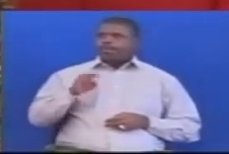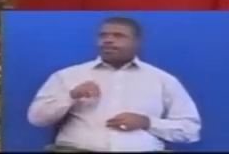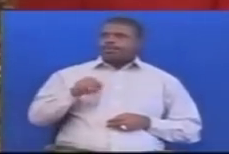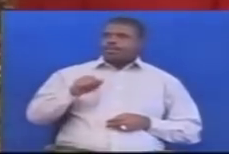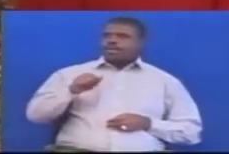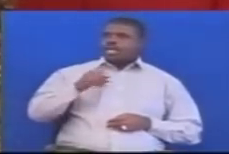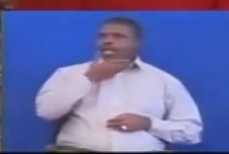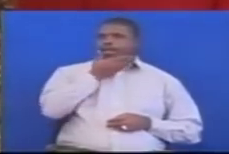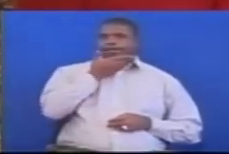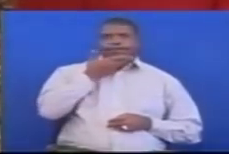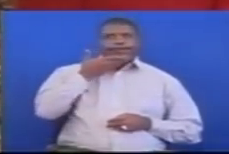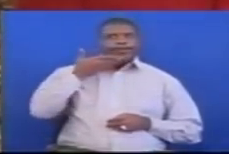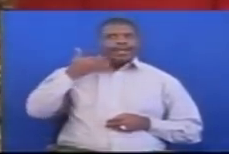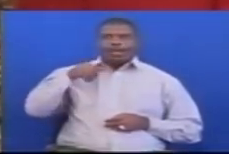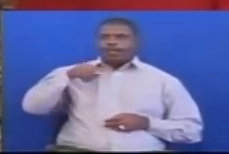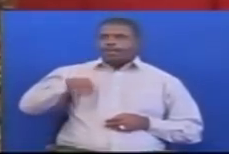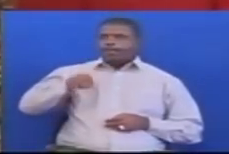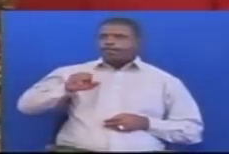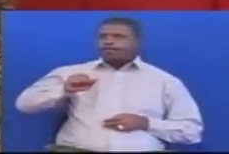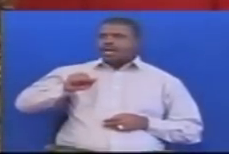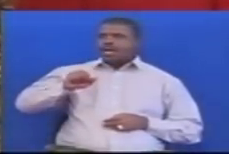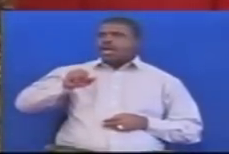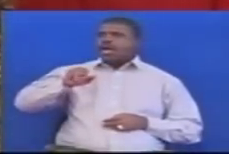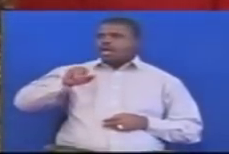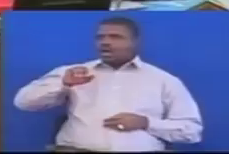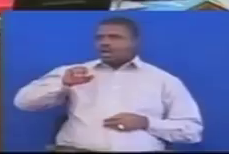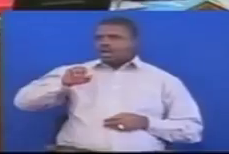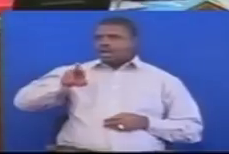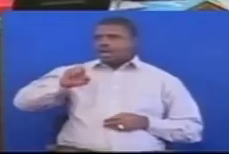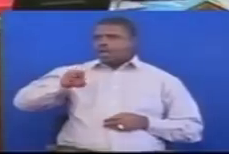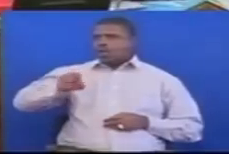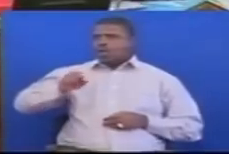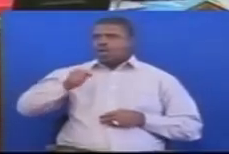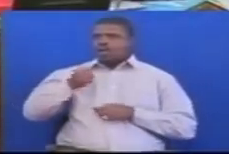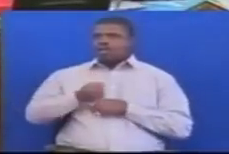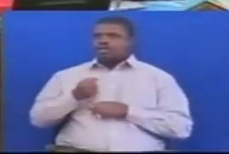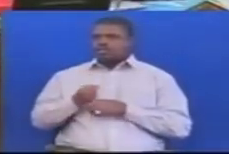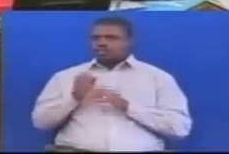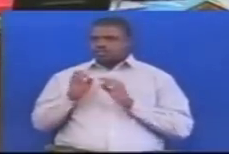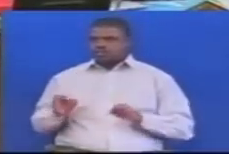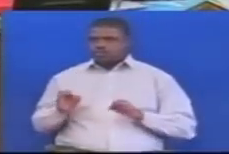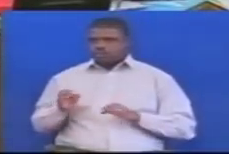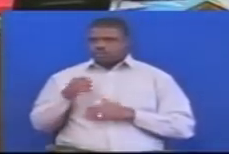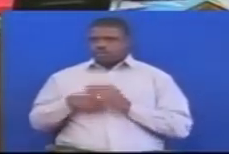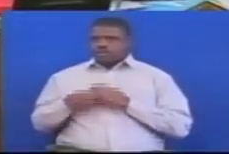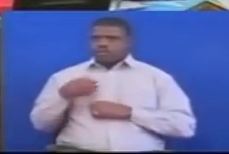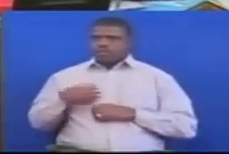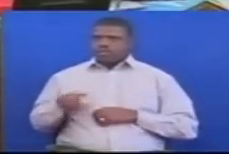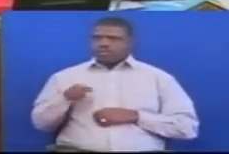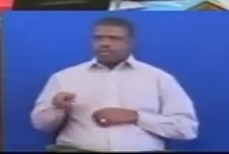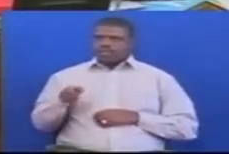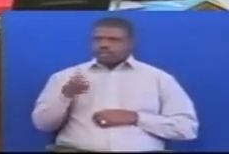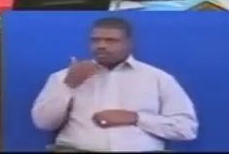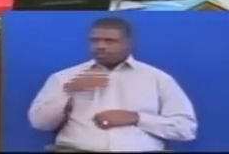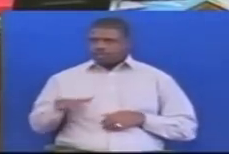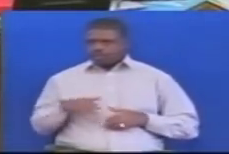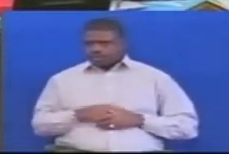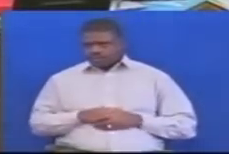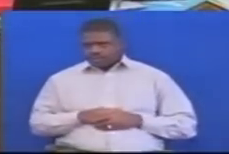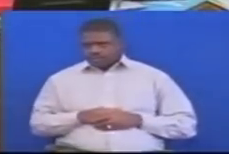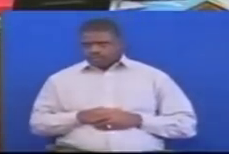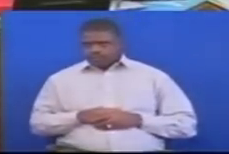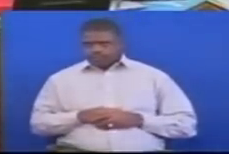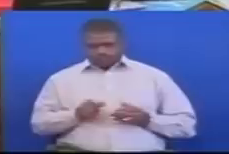mheshimiwa kwa ajili ya kazi nzuri na timu yako mnayoifanya katika wizara hii ya maji. Kwa kweli tunaona